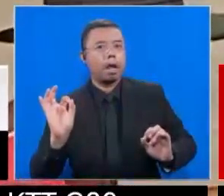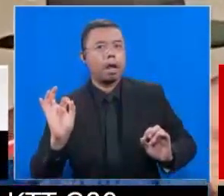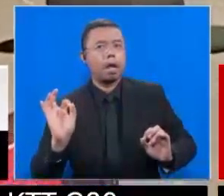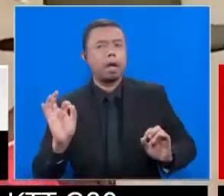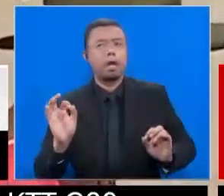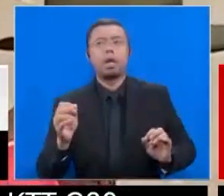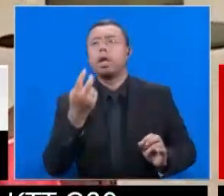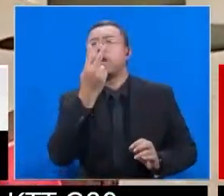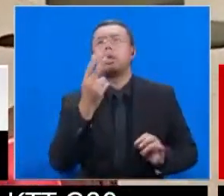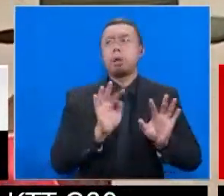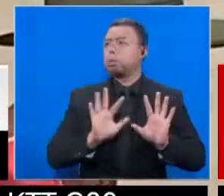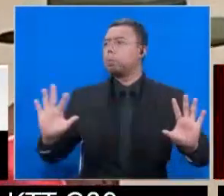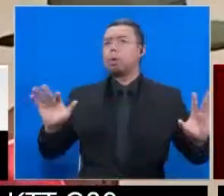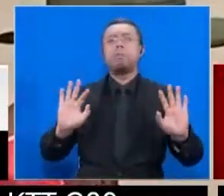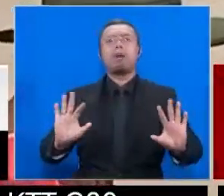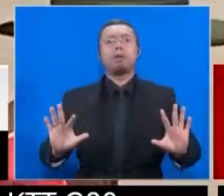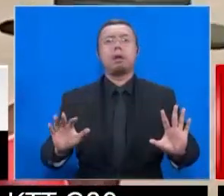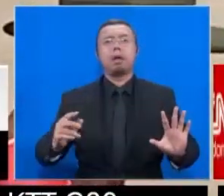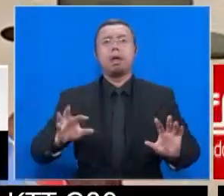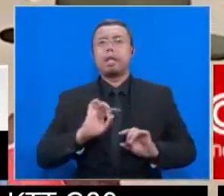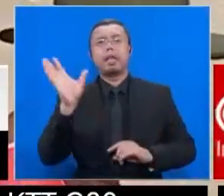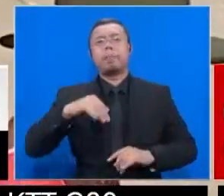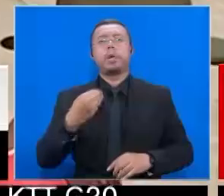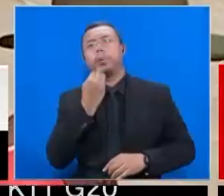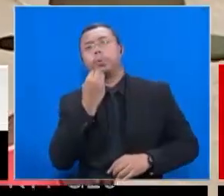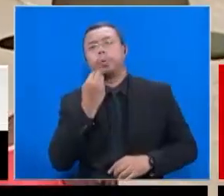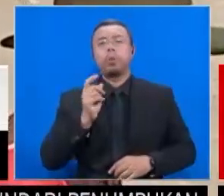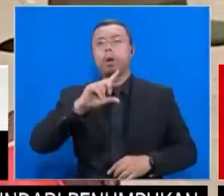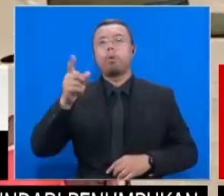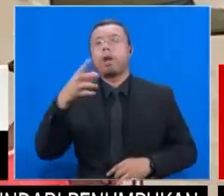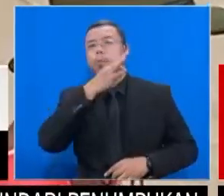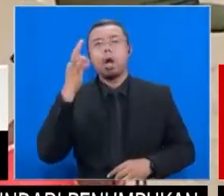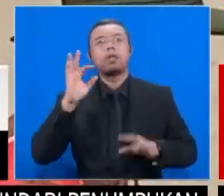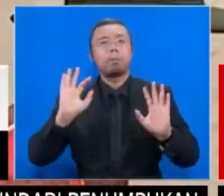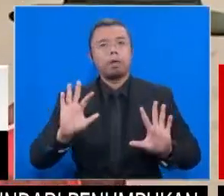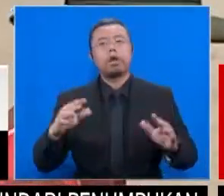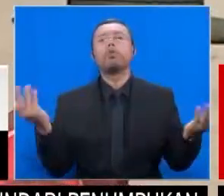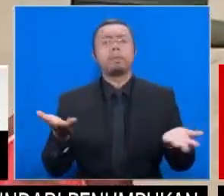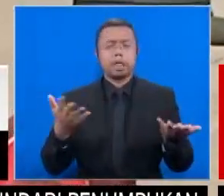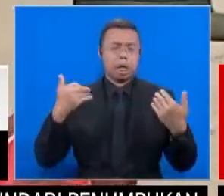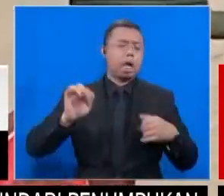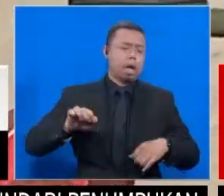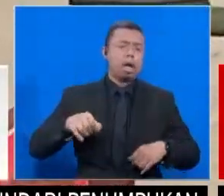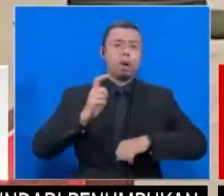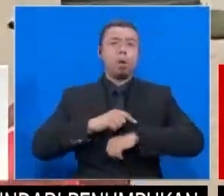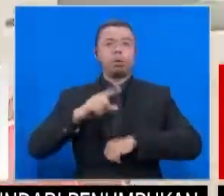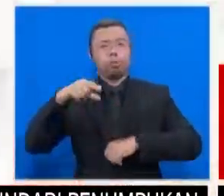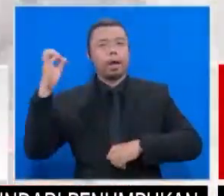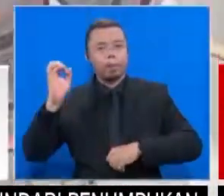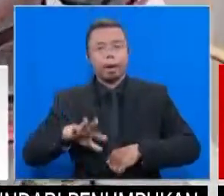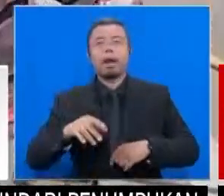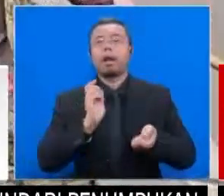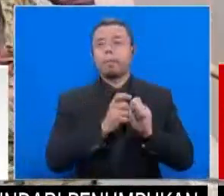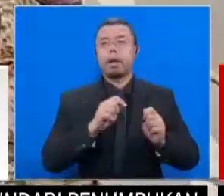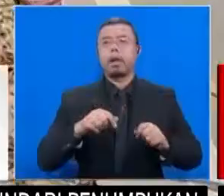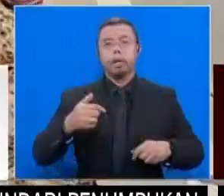Ya, enggak cuma rame-rame doang. Tiap hari emang enggak cuma bulan puasa rame. Oh, jadi udah biasa gitu ya? Kalau mau lebaran gini? Iya, mau lebaran.